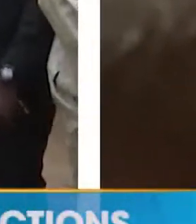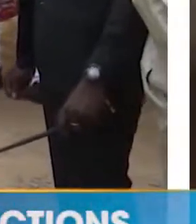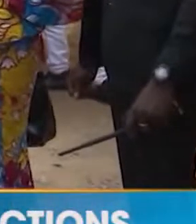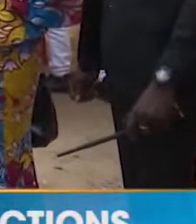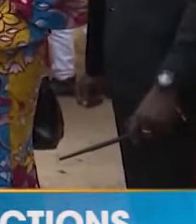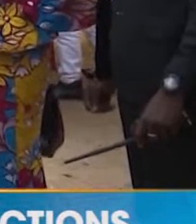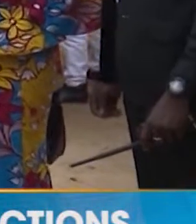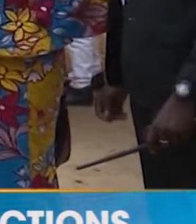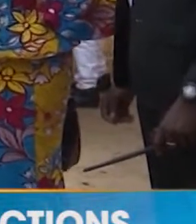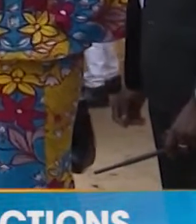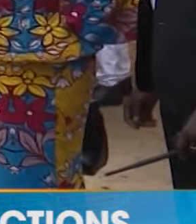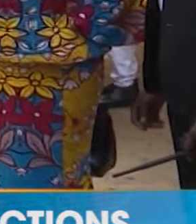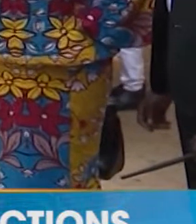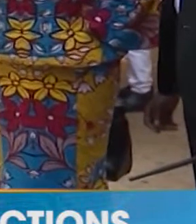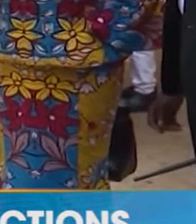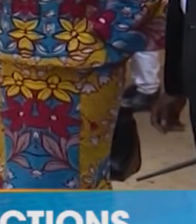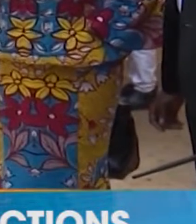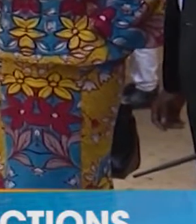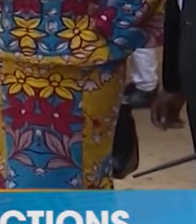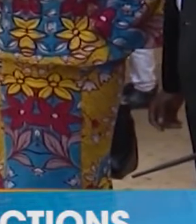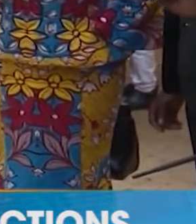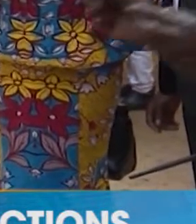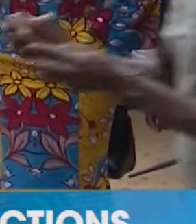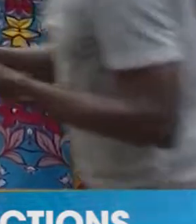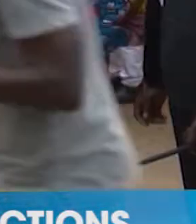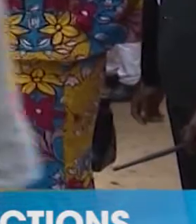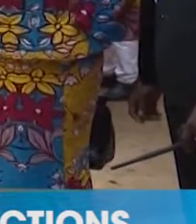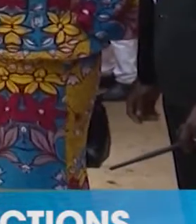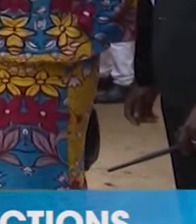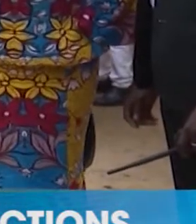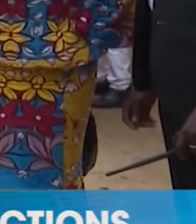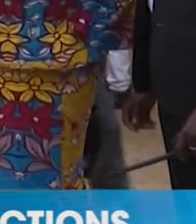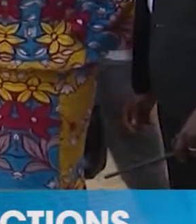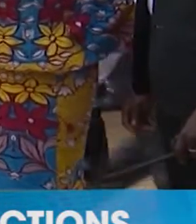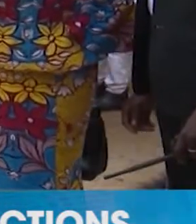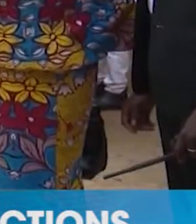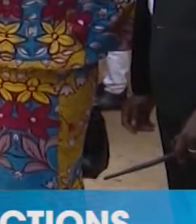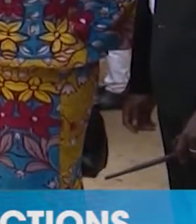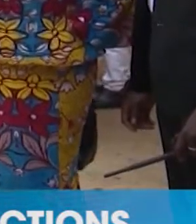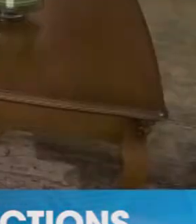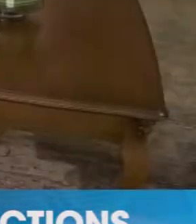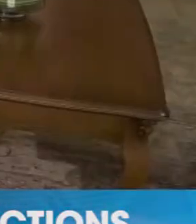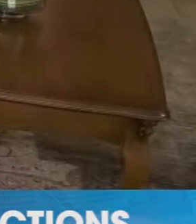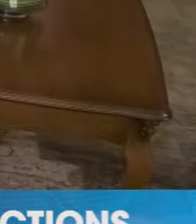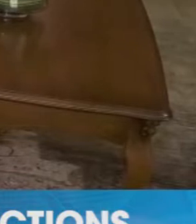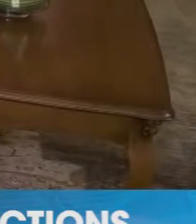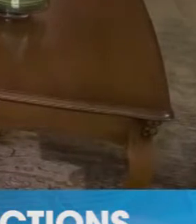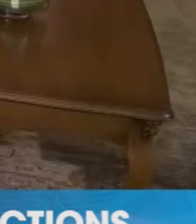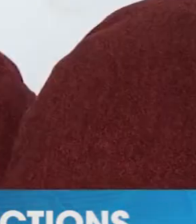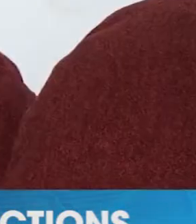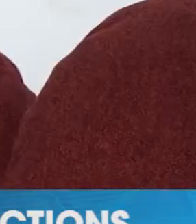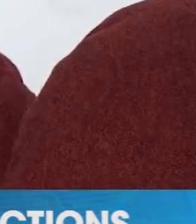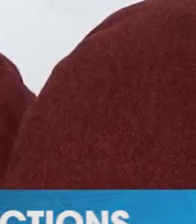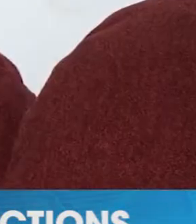La campagne électorale législative de samedi s'est achevée hier jeudi à minuit. Une semaine durant, les affiches électorales ont fleuri partout.